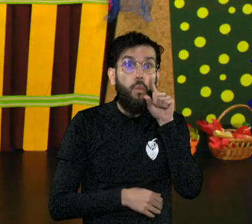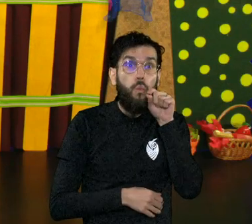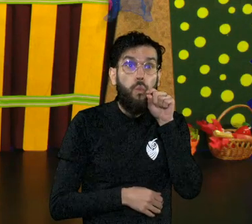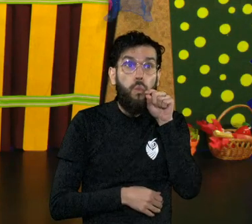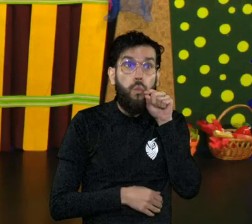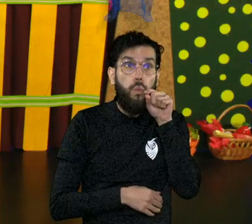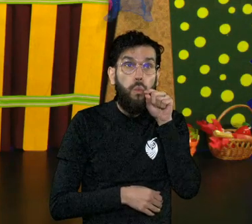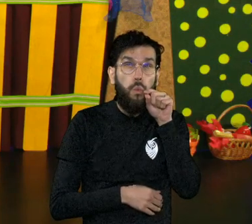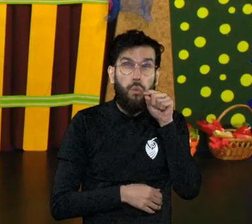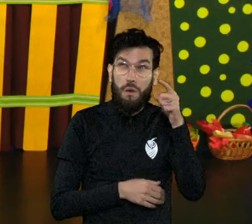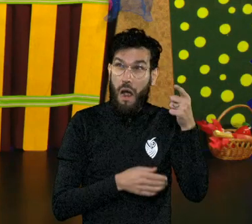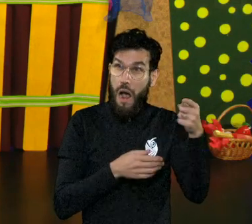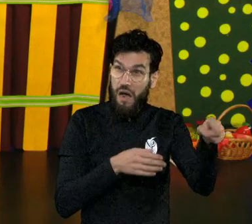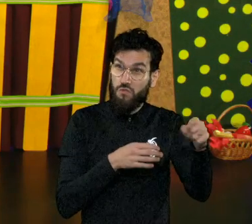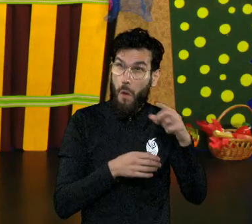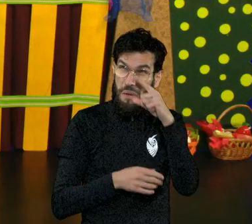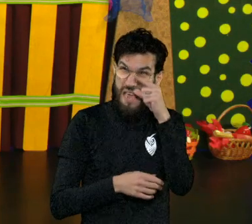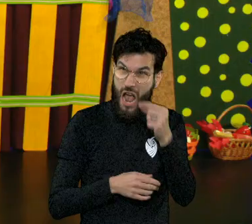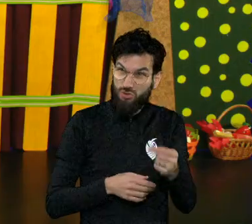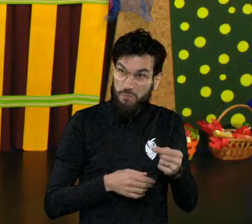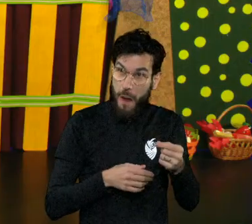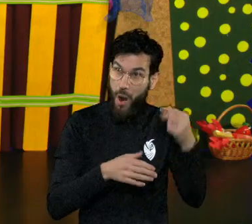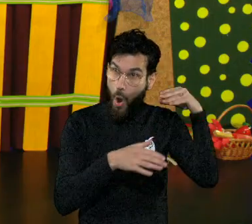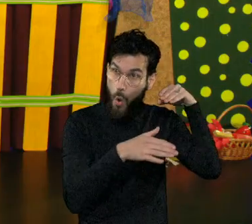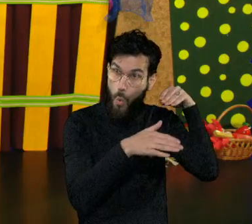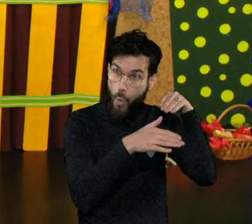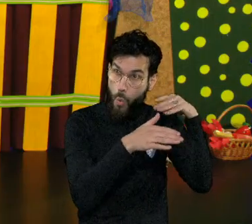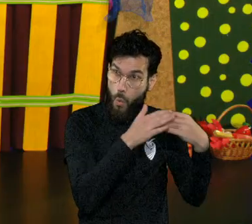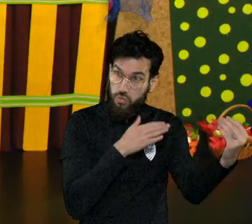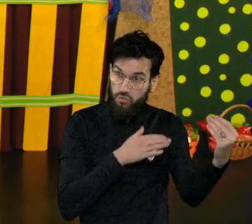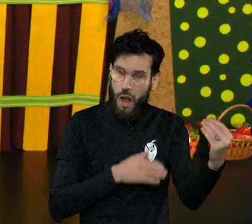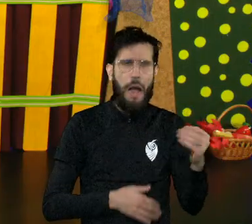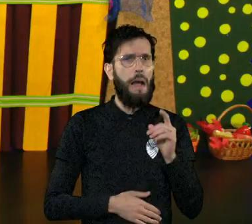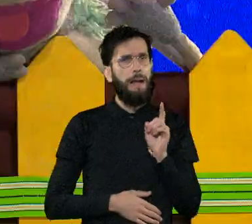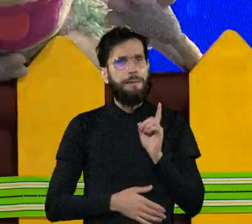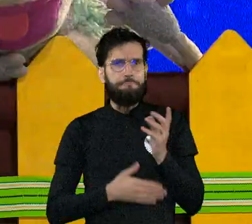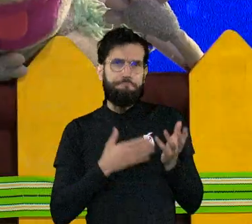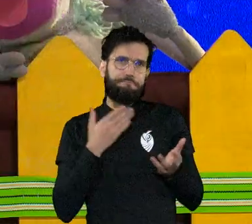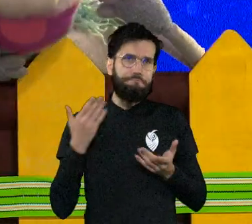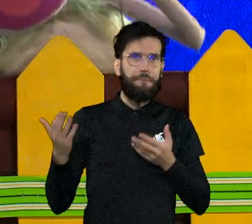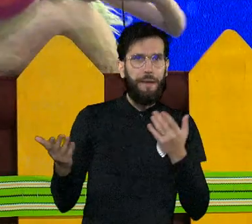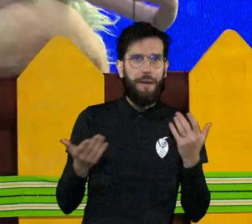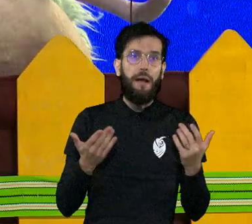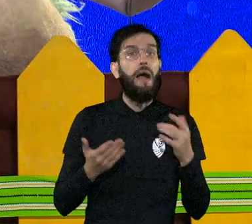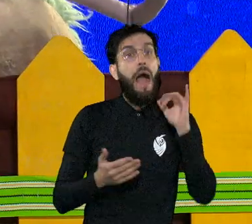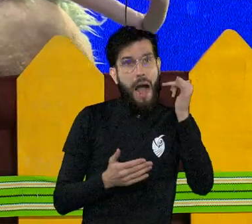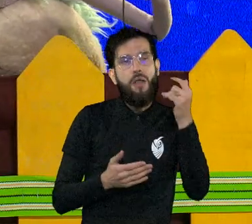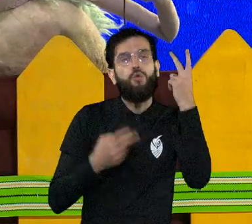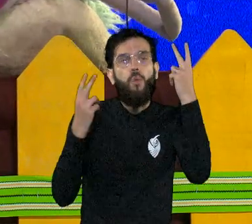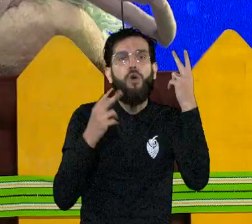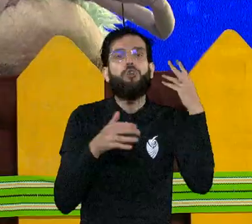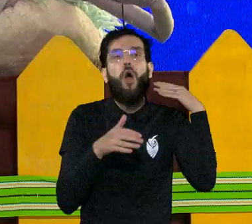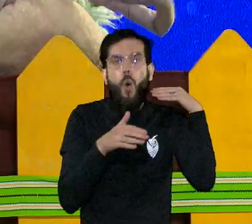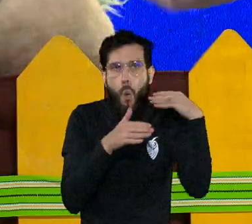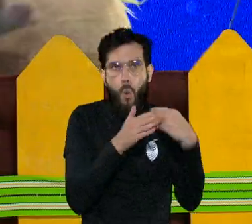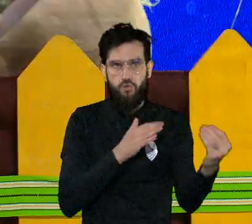pece? No, nebola to úplne Ježibaba, ale áno, máš pravdu, utiekla.